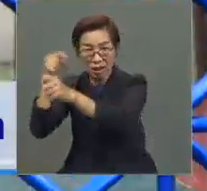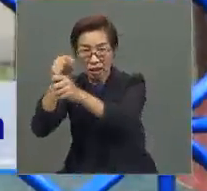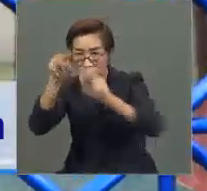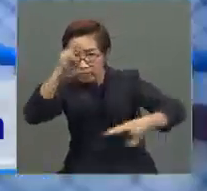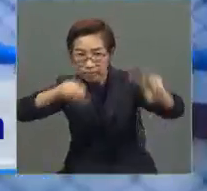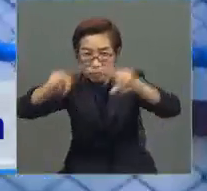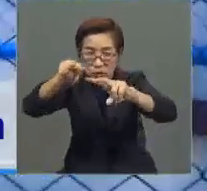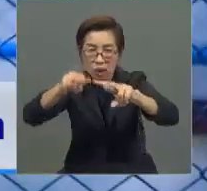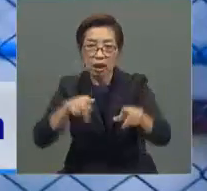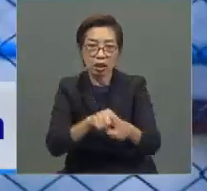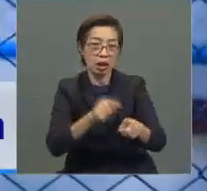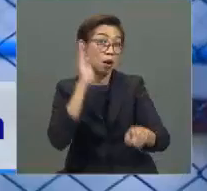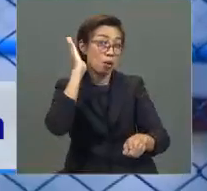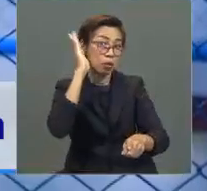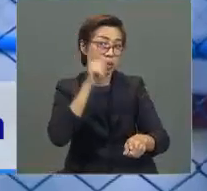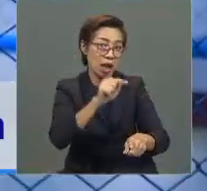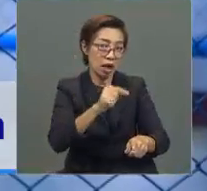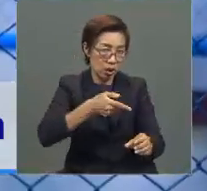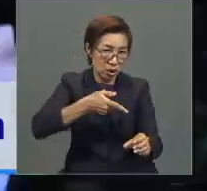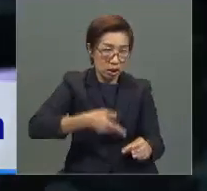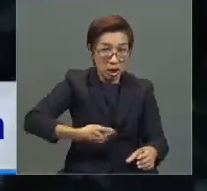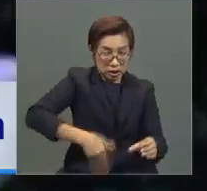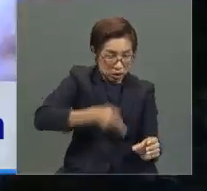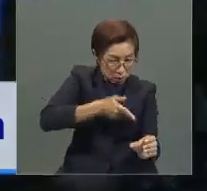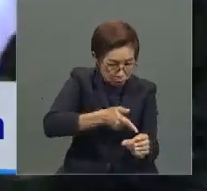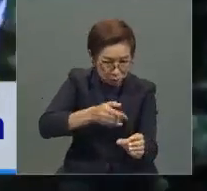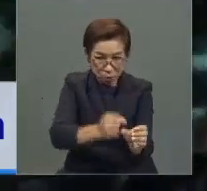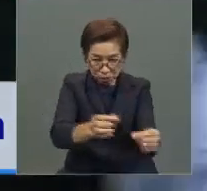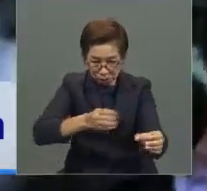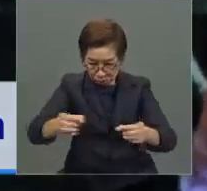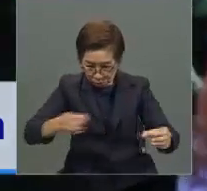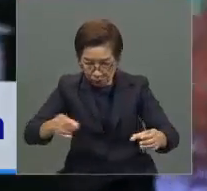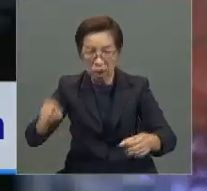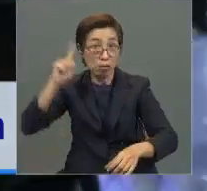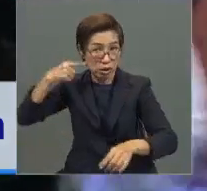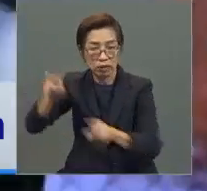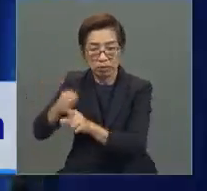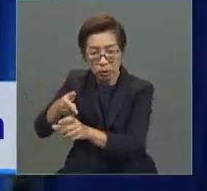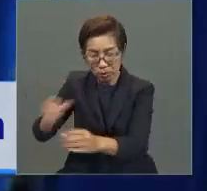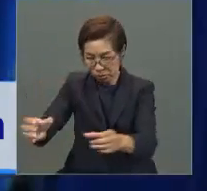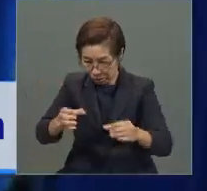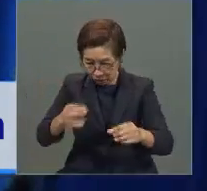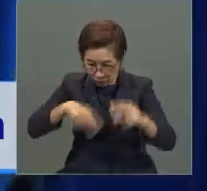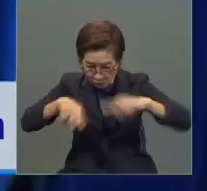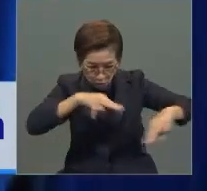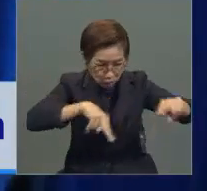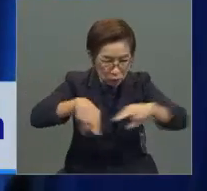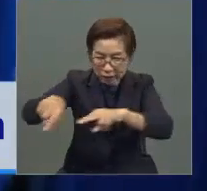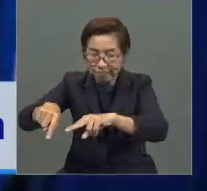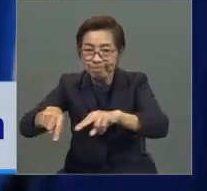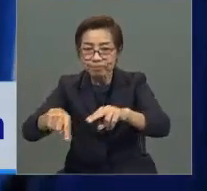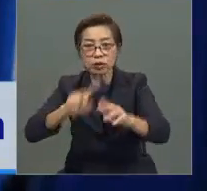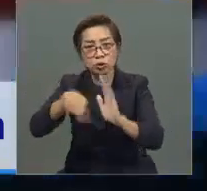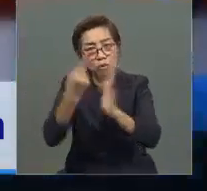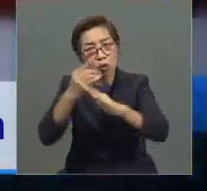ตรวจปัสสาวะหาสารเสพติดในผู้ต้องขังชายและหญิงรวม 120คนด้วยซึ่งจากการตรวจค้นนานกว่า 1ชั่วโมงไม่พบยาเสพติดว่าสิ่งผิด